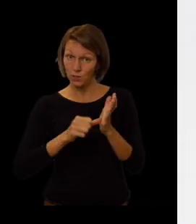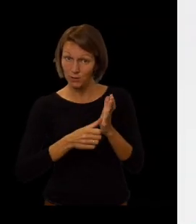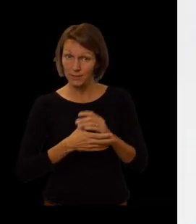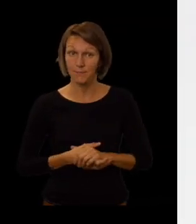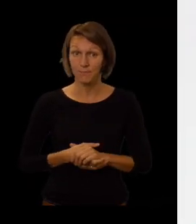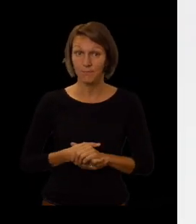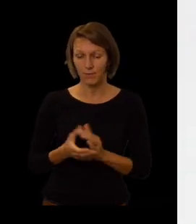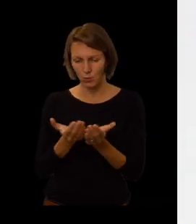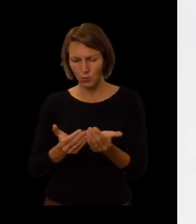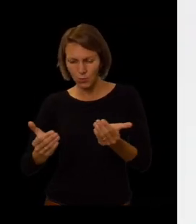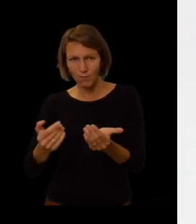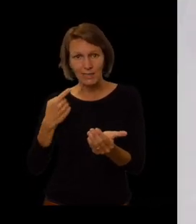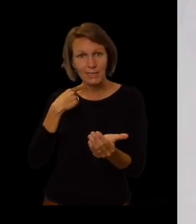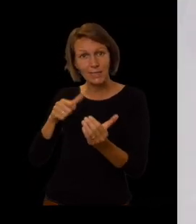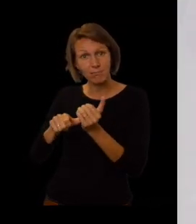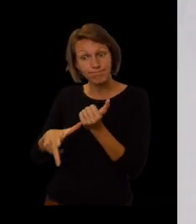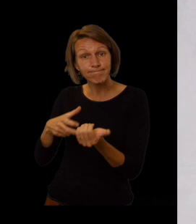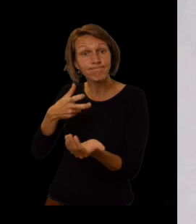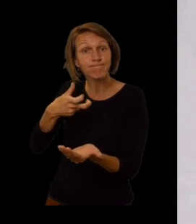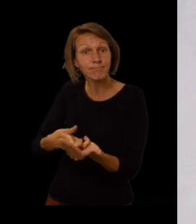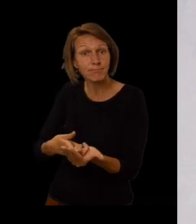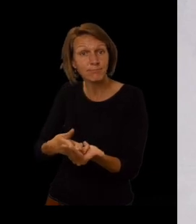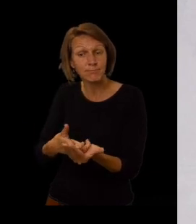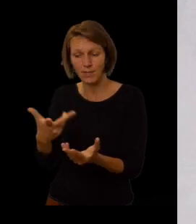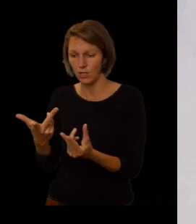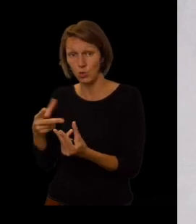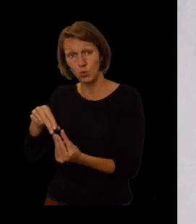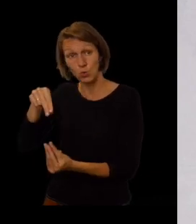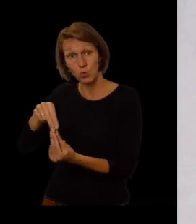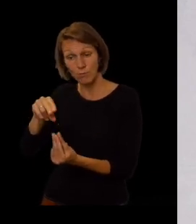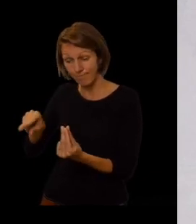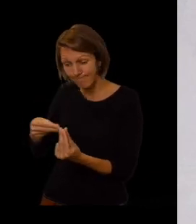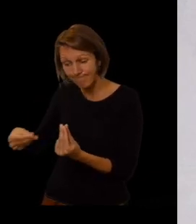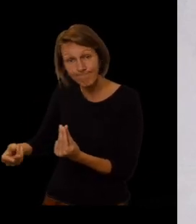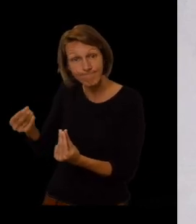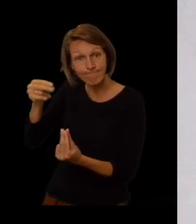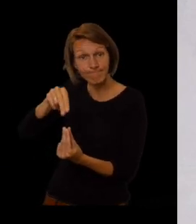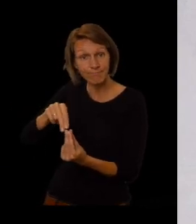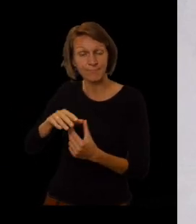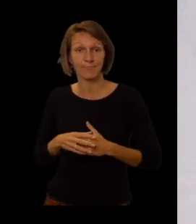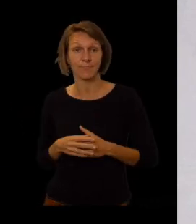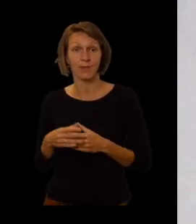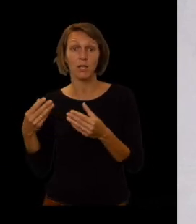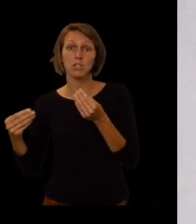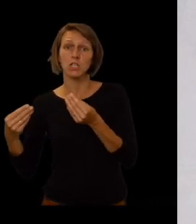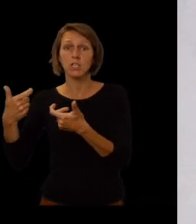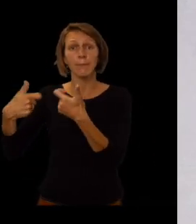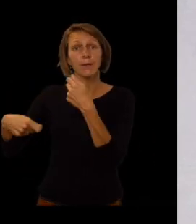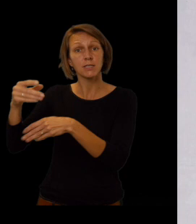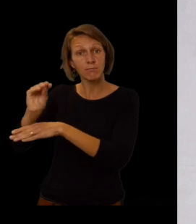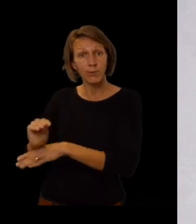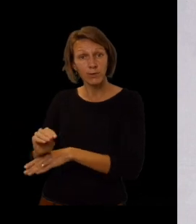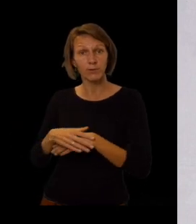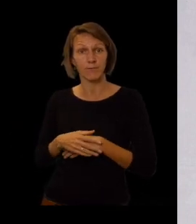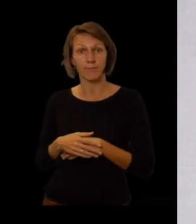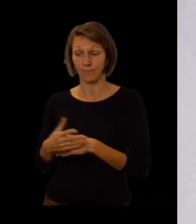la fiche d'identification, le dispositif de recueil de sel, le tube de prélèvement, le sachet de